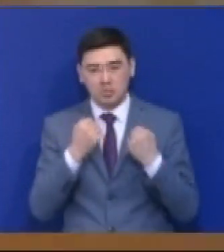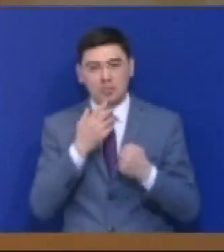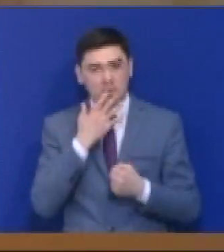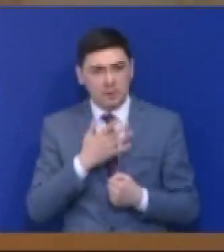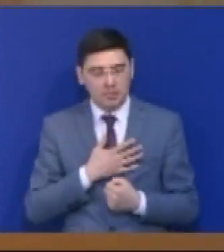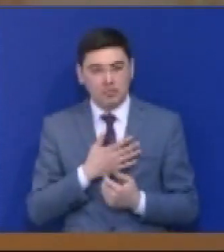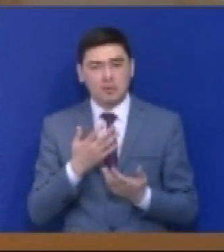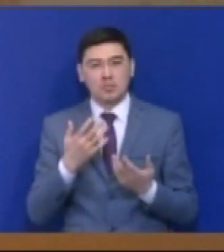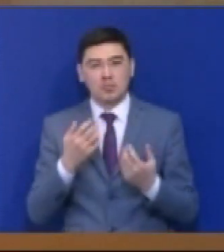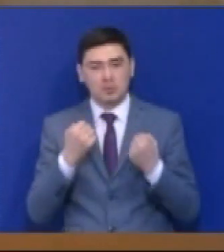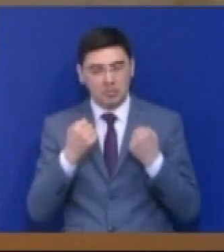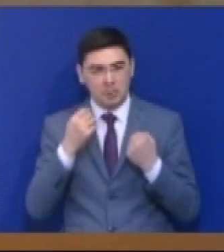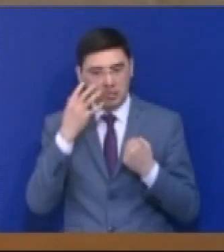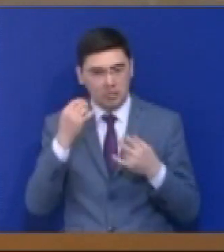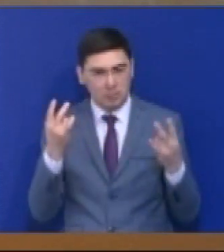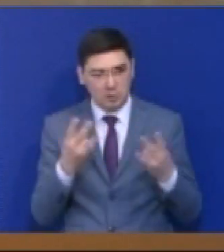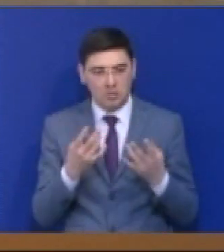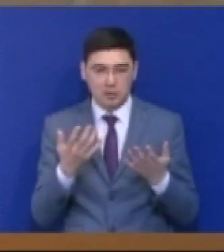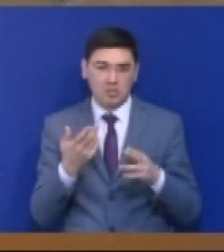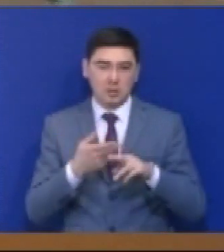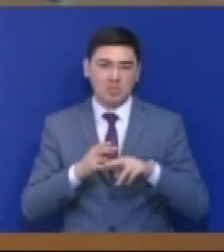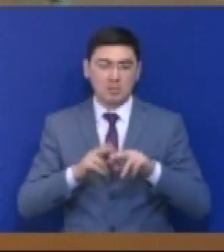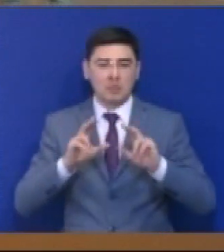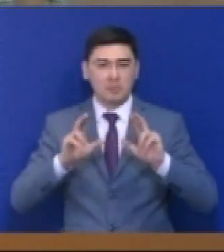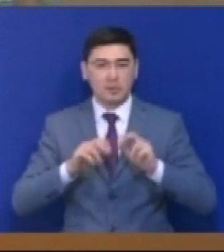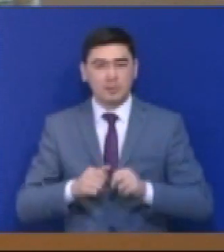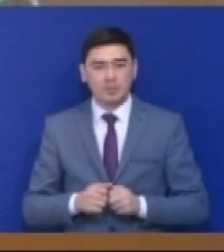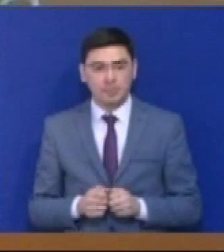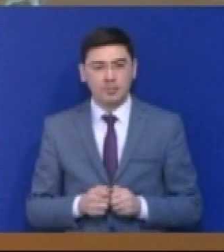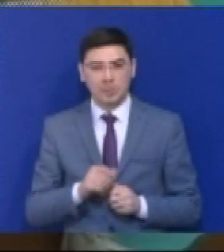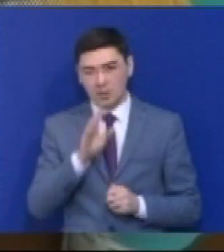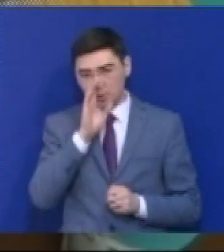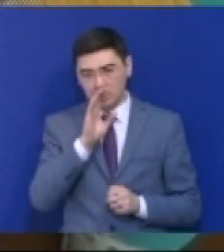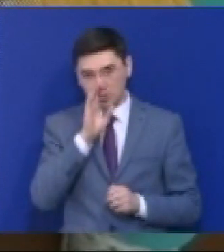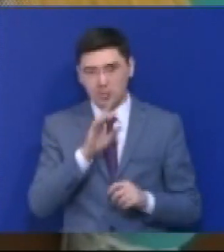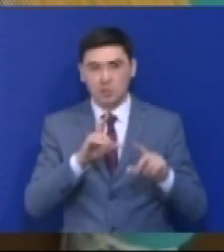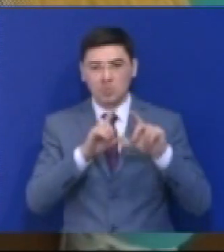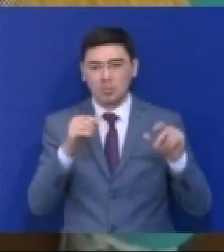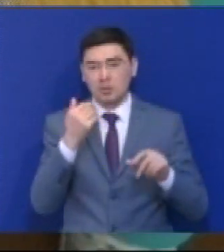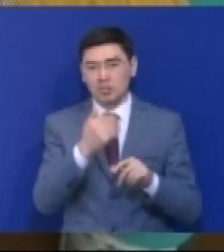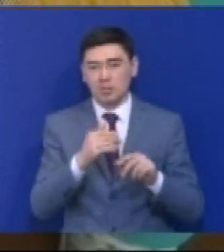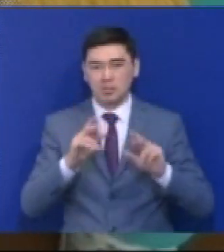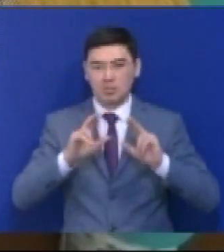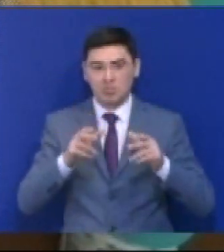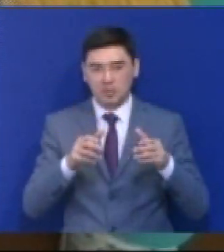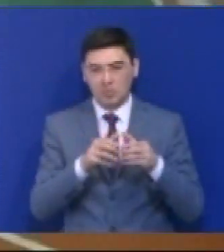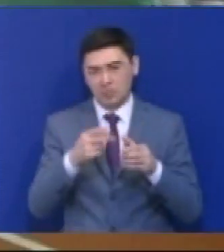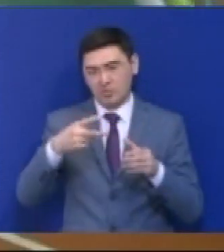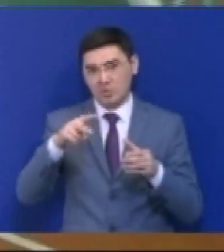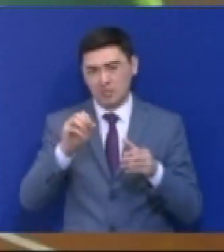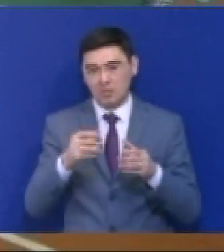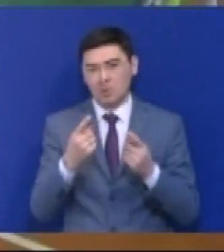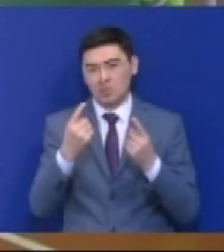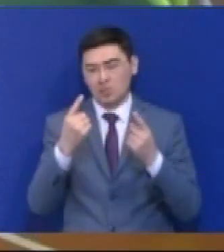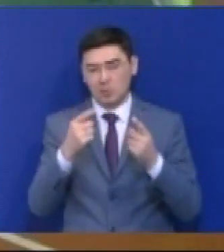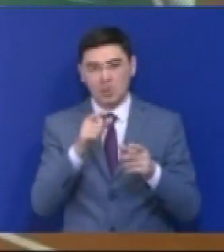волейбол. Сборная команда школы-интернат номер 4 для слабослышащих детей существует уже на протяжении 20 лет. Несмотря на то, что ее состав